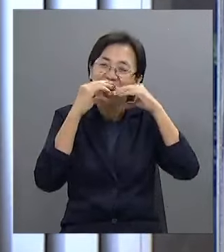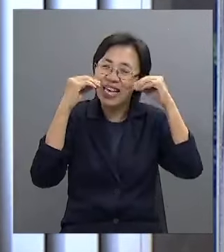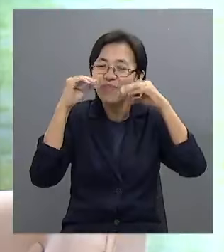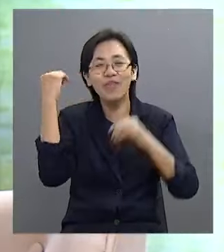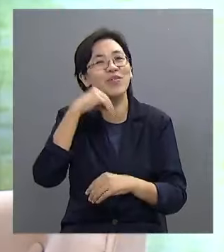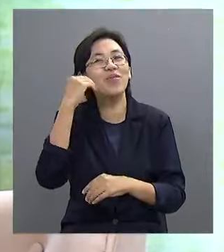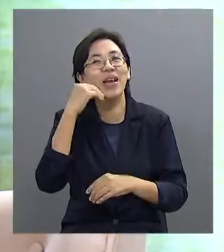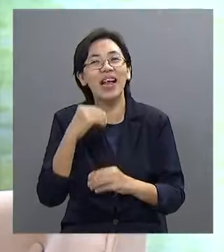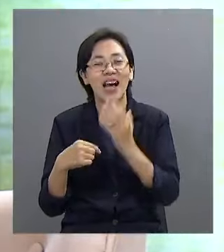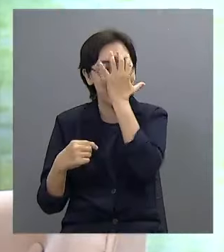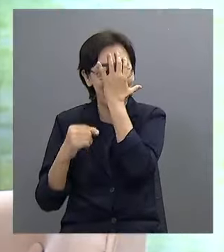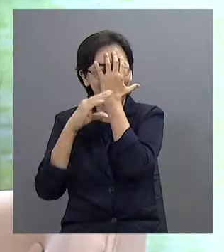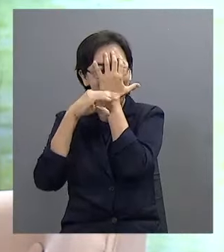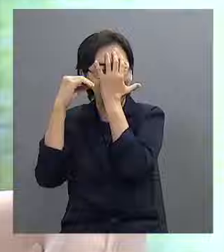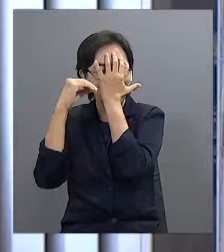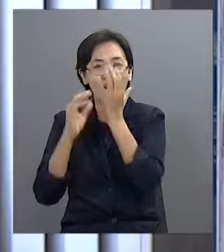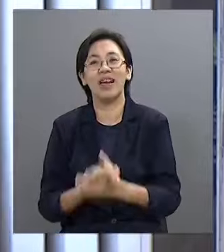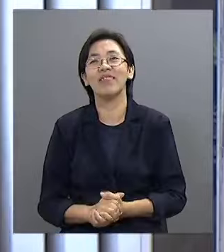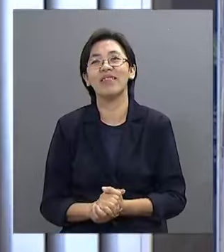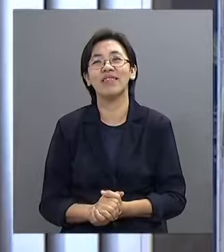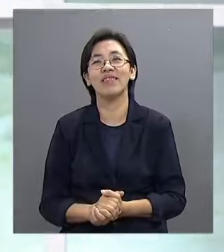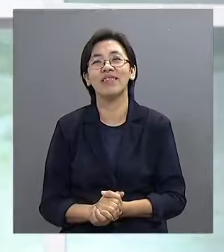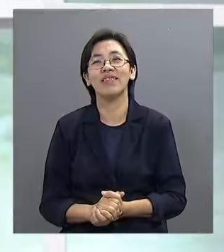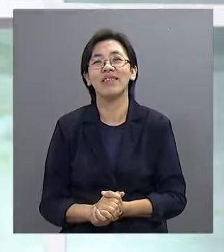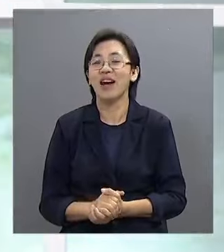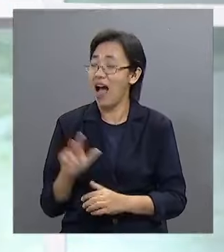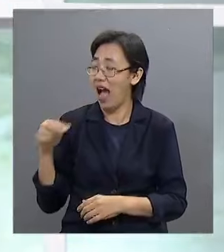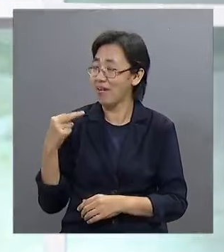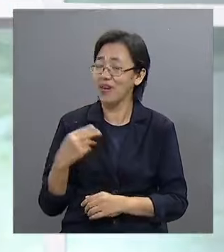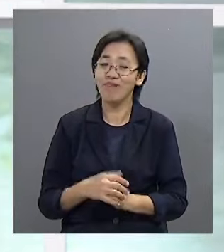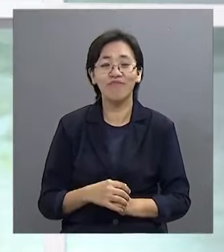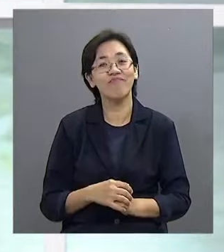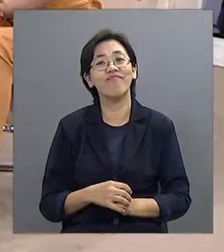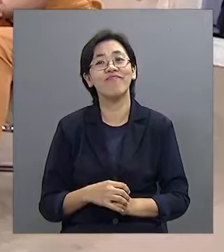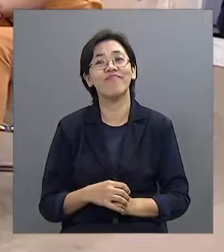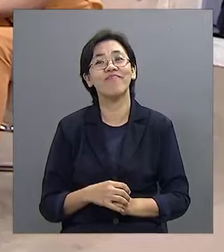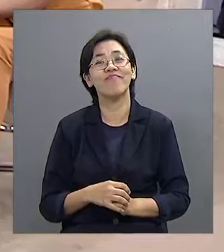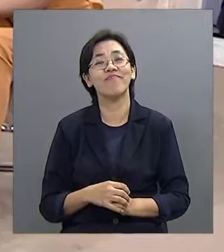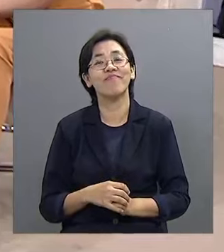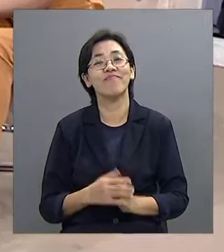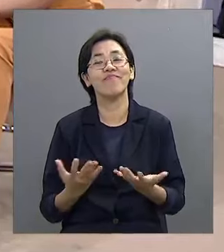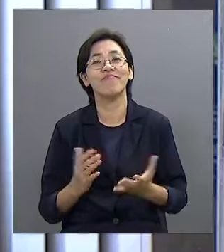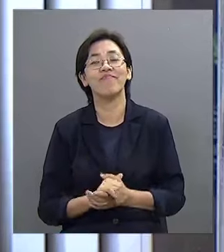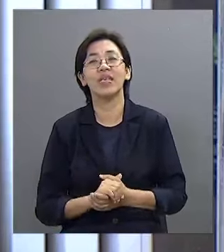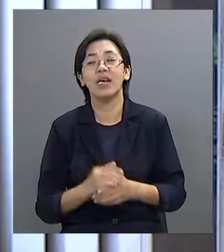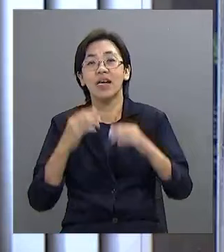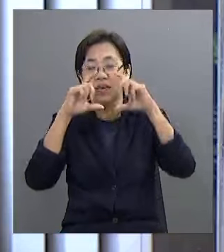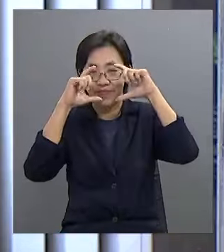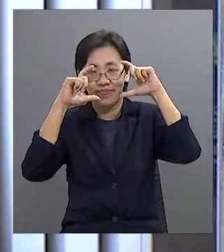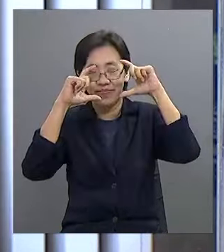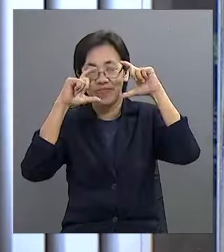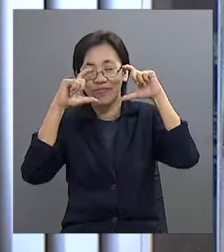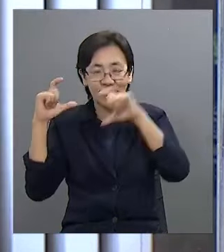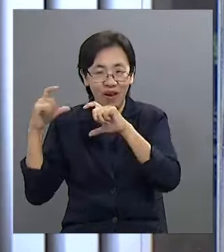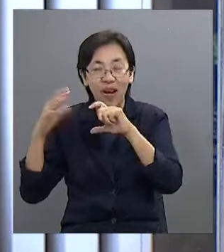ม แต่พี่ปูเป้หันหน้ามาหาพี่นะ ต้องการอะไรหรอฮะ วันนี้เขาถอดหน้ากากแล้วคุณถอดออกมาเดี๋ยวนี้ ถอดออกมาแล้วครับ